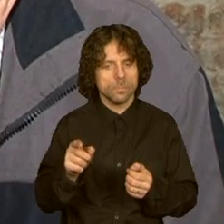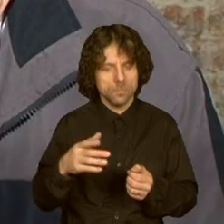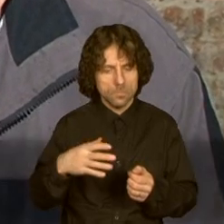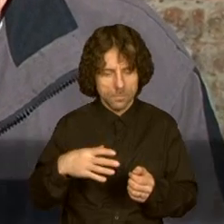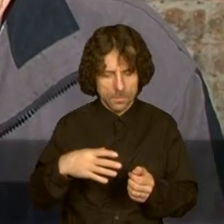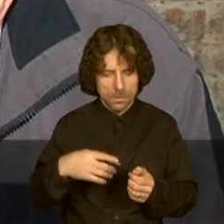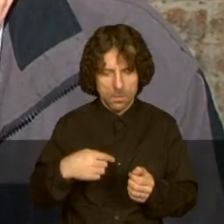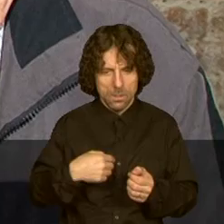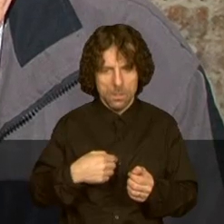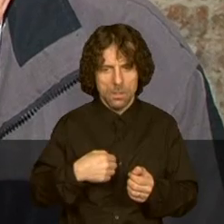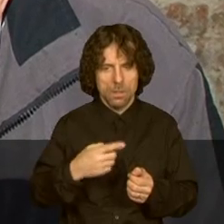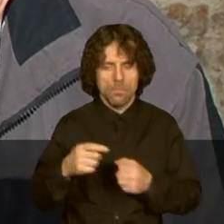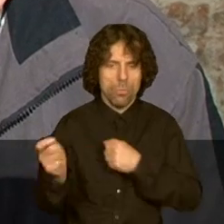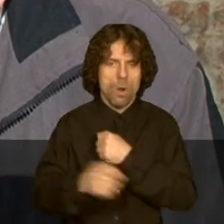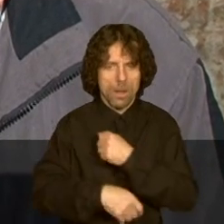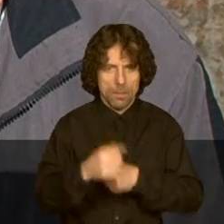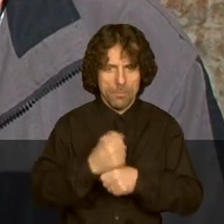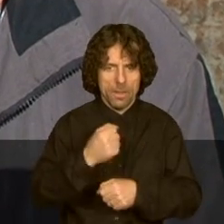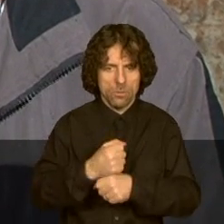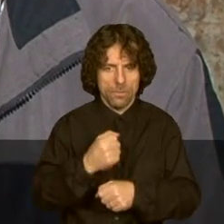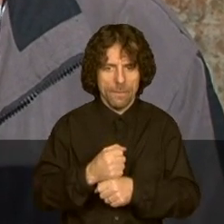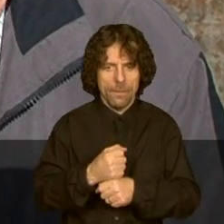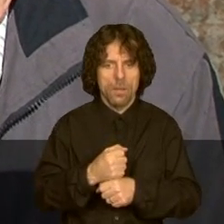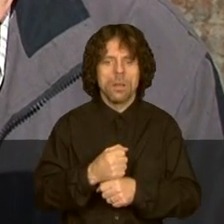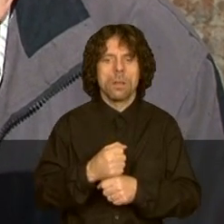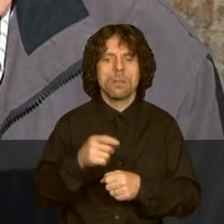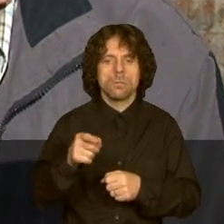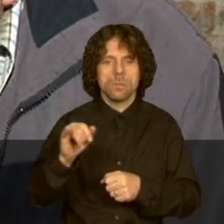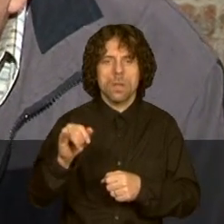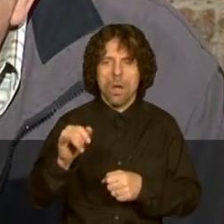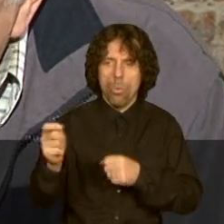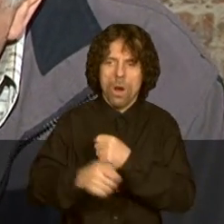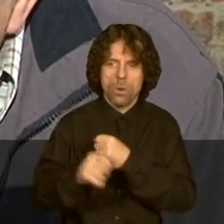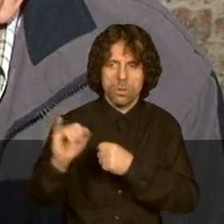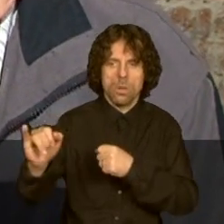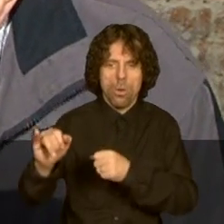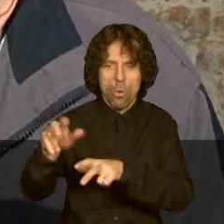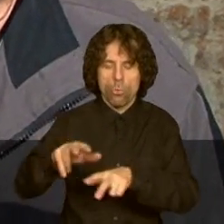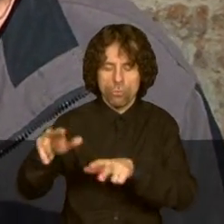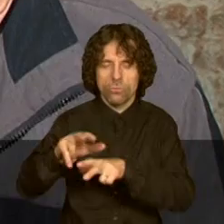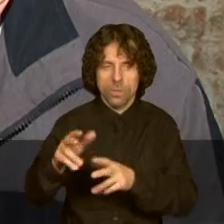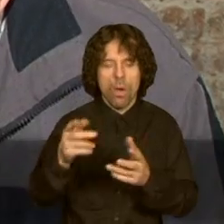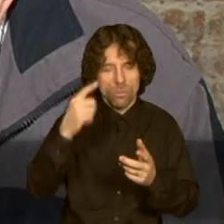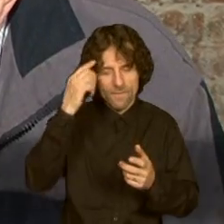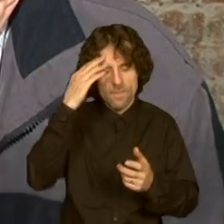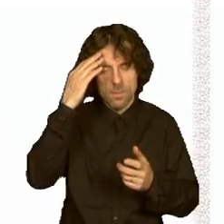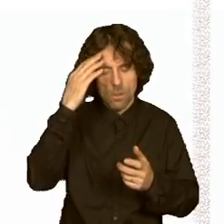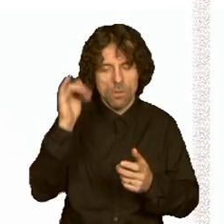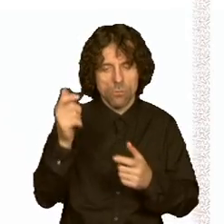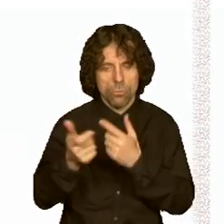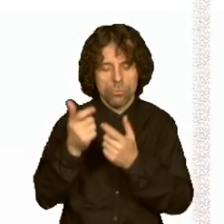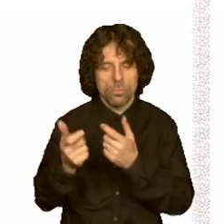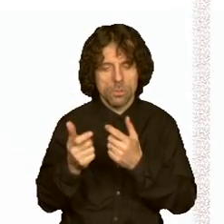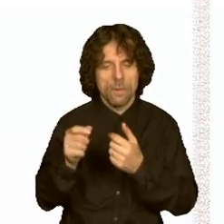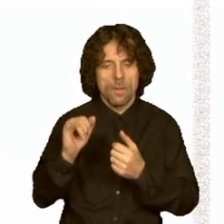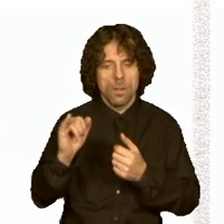za zasadę? Czy jak ja mówię, jak ja bym wolał ukarać pracownika karą, to ja ukarzę jego rodzinę. A rodzina to jest